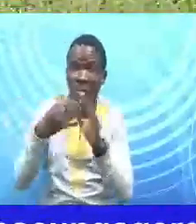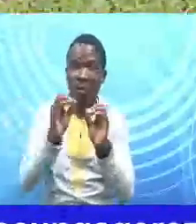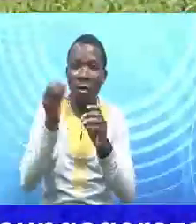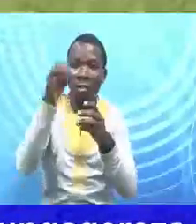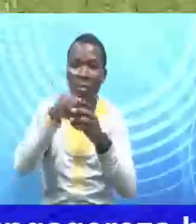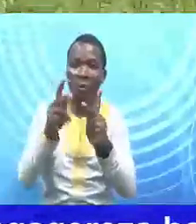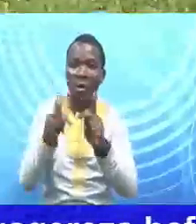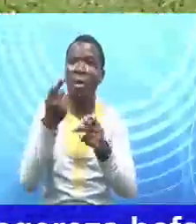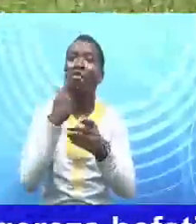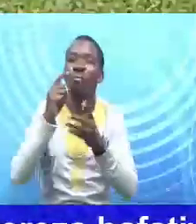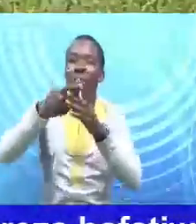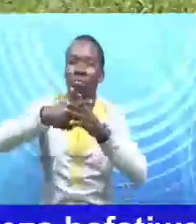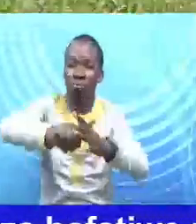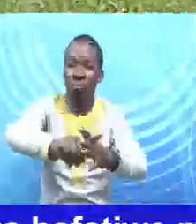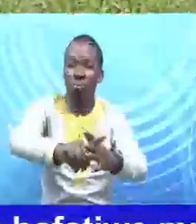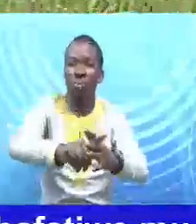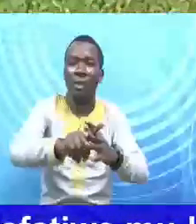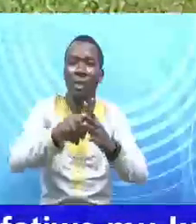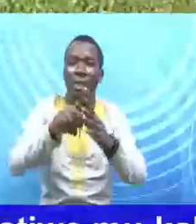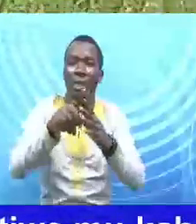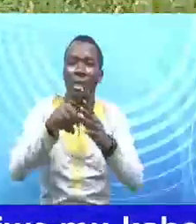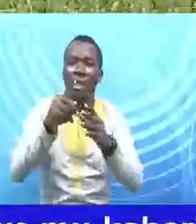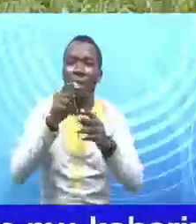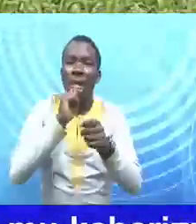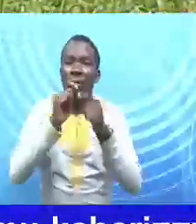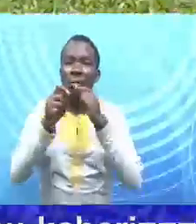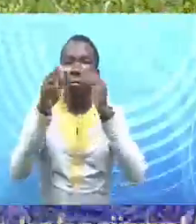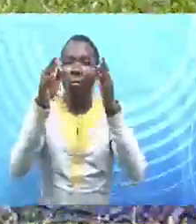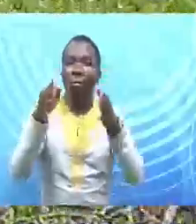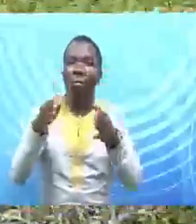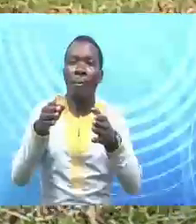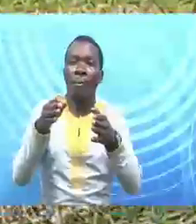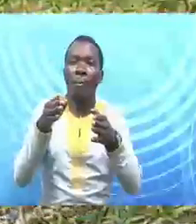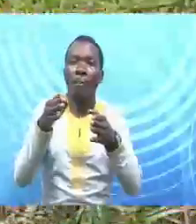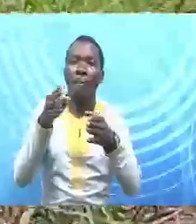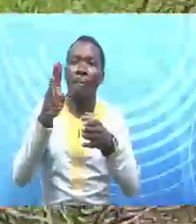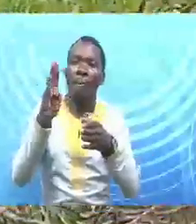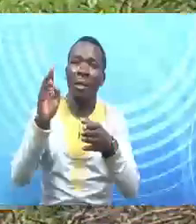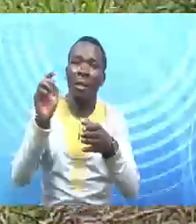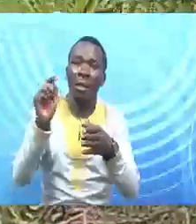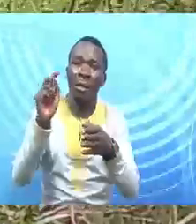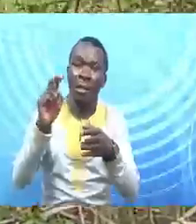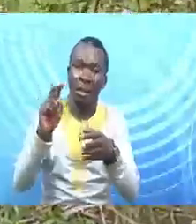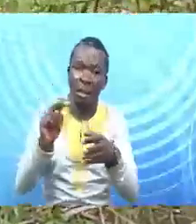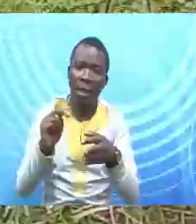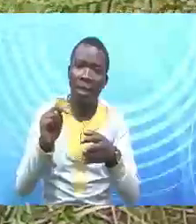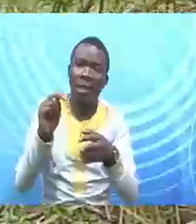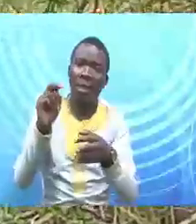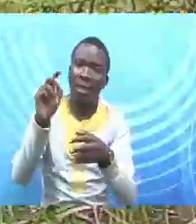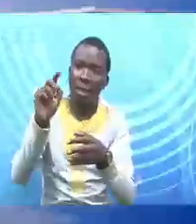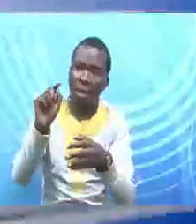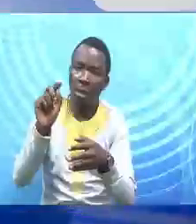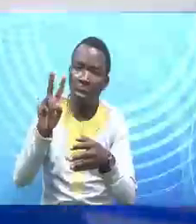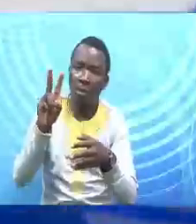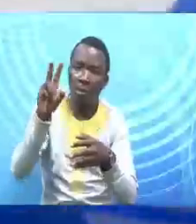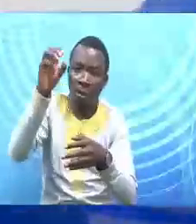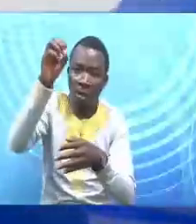bagomba guherwaho ibarushimwe biho iki Kevin Christian BTN TV i Kigali